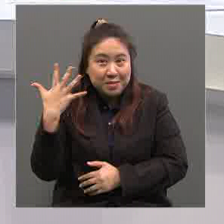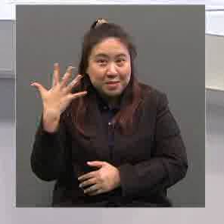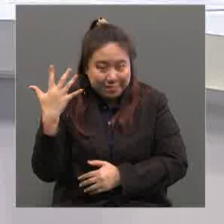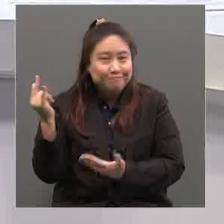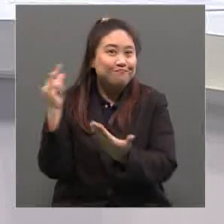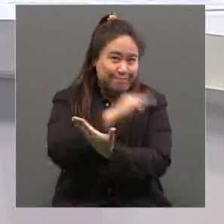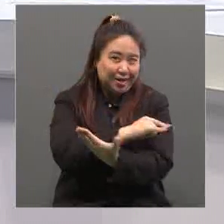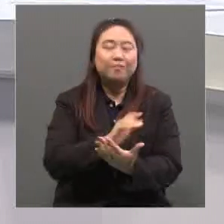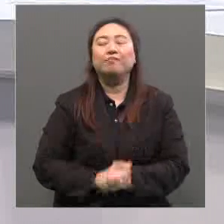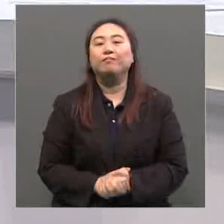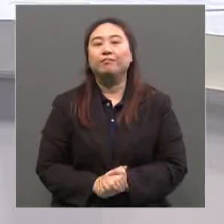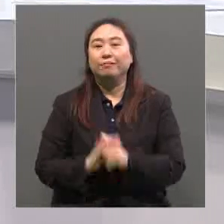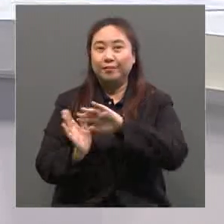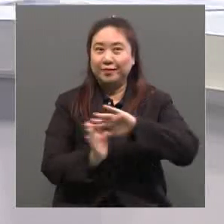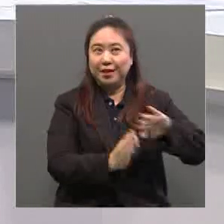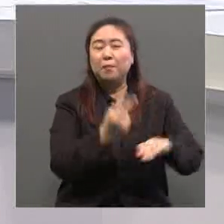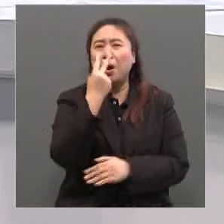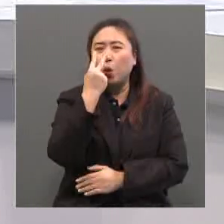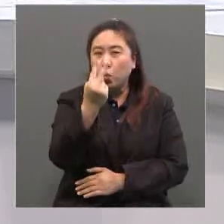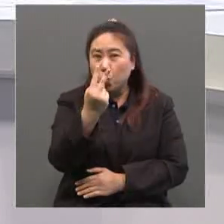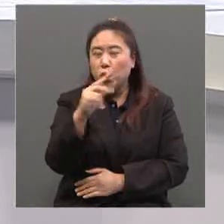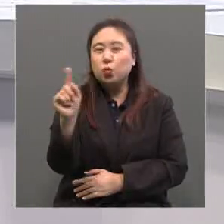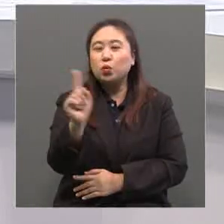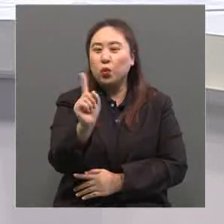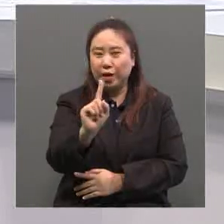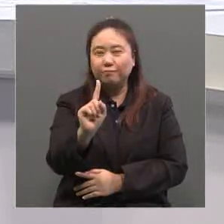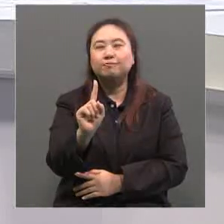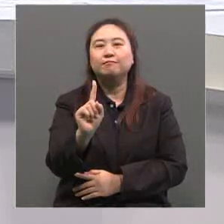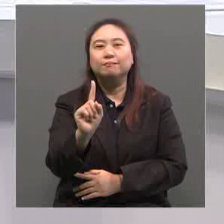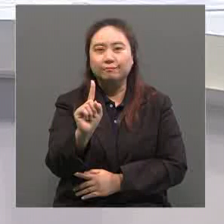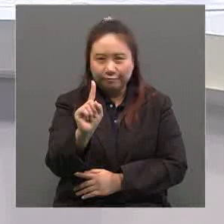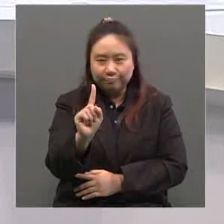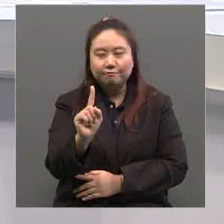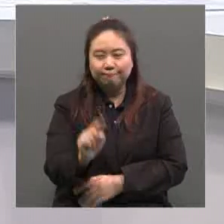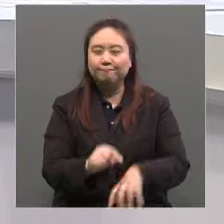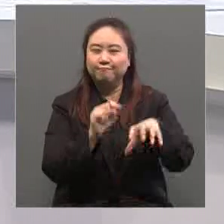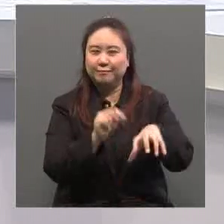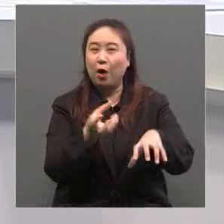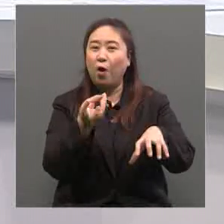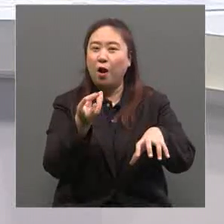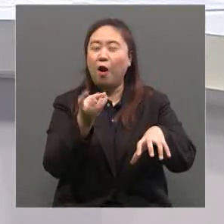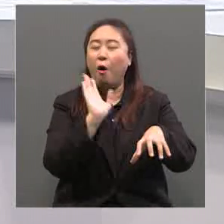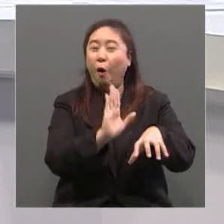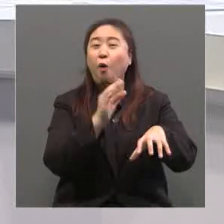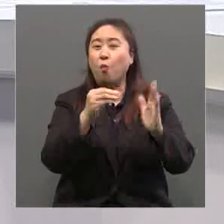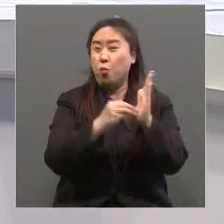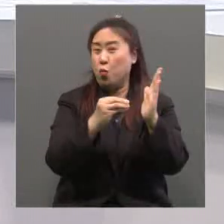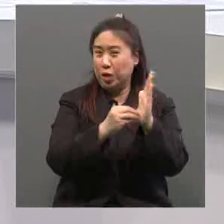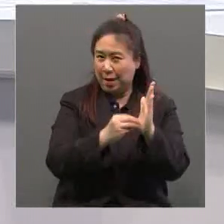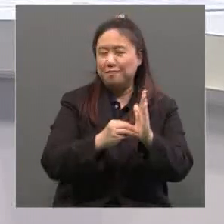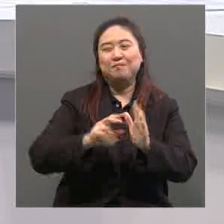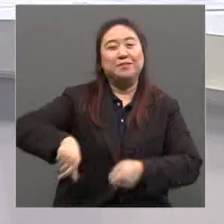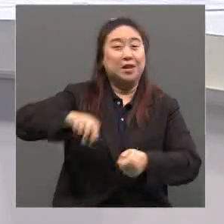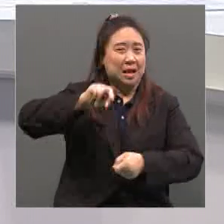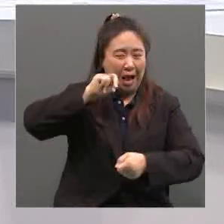ครับอ่ะทีนี้จะกลับมาดูอีกหนึ่งจุดไฮไลท์ที่เรียกว่าเป็นหนึ่งในโลโก้ของสงกรานต์กรุงเทพเลยก็ว่าได้นั่นก็คือที่ถนนข้าวส